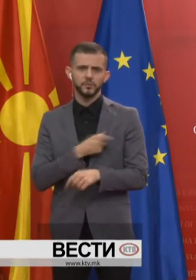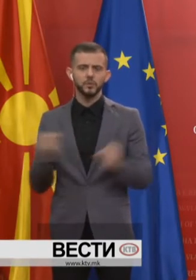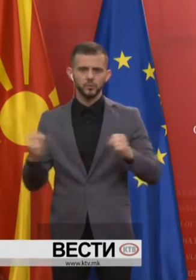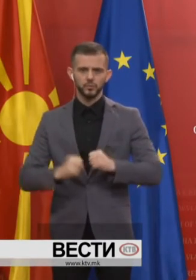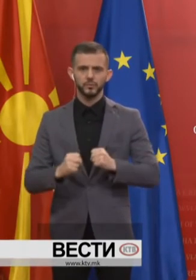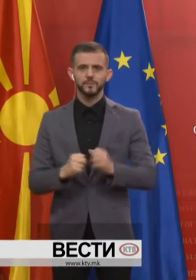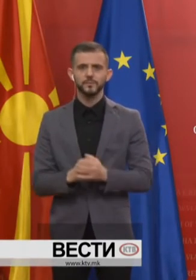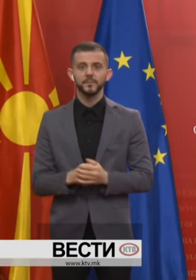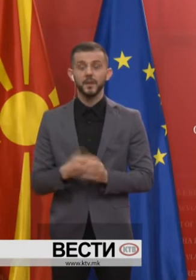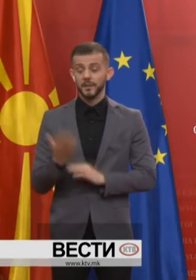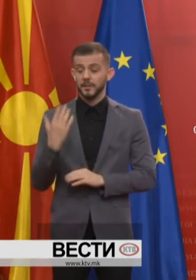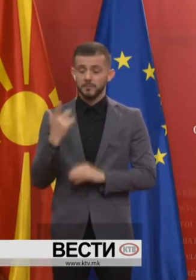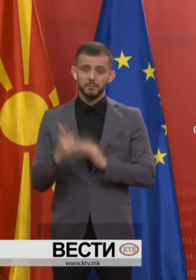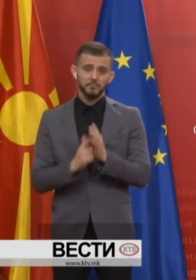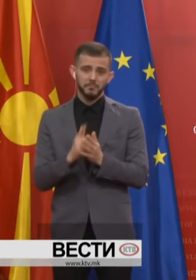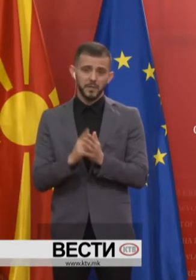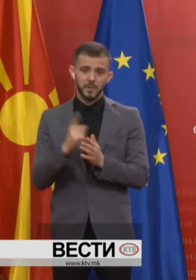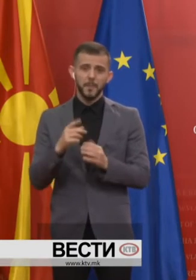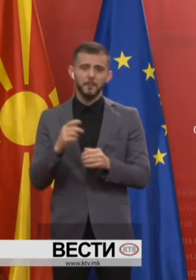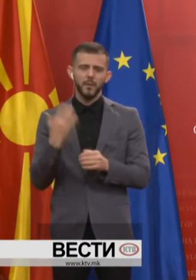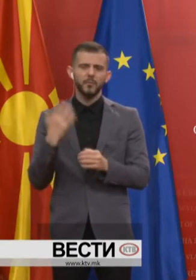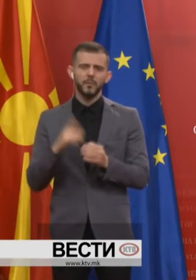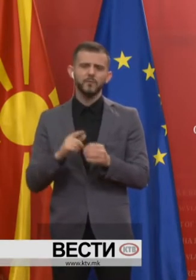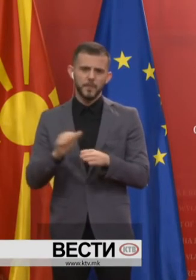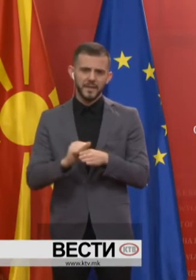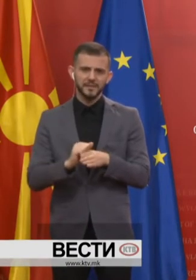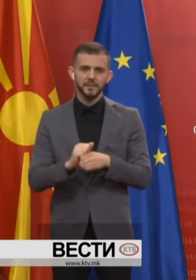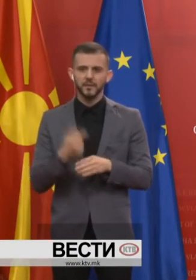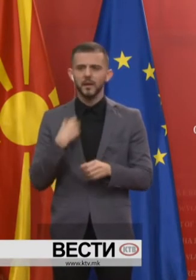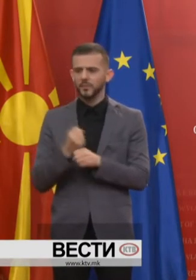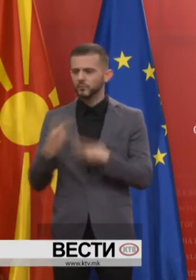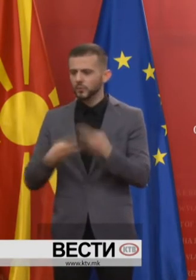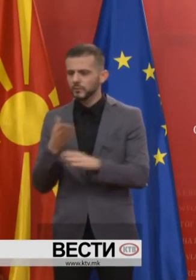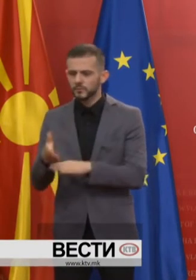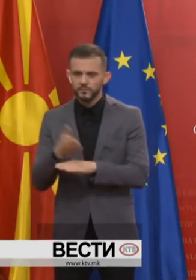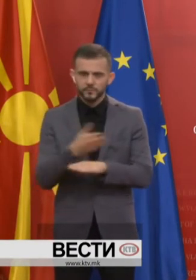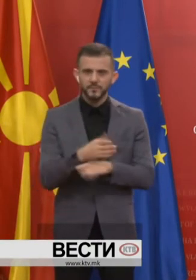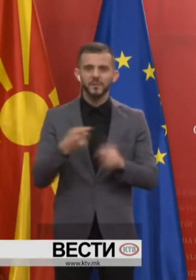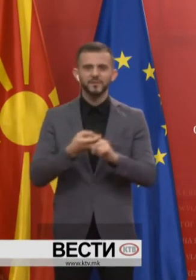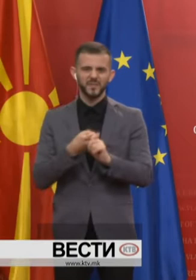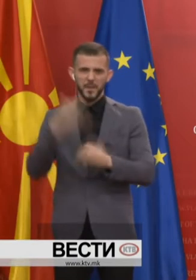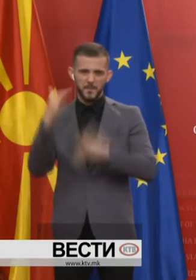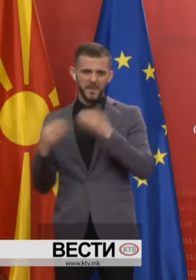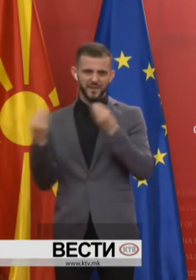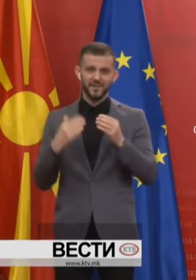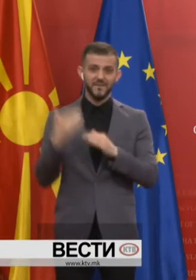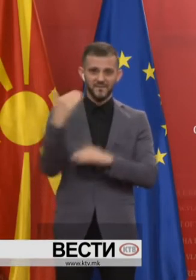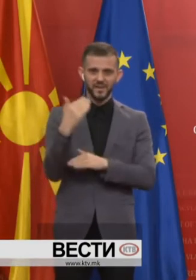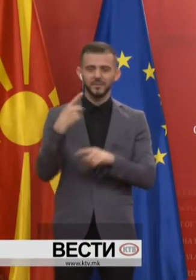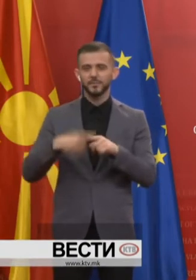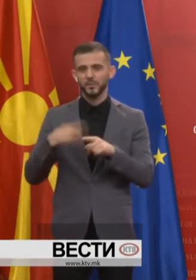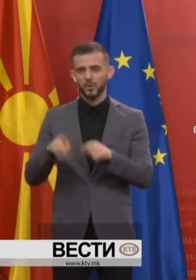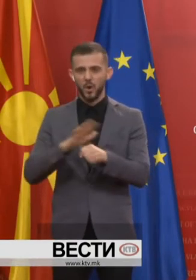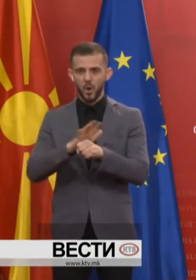Во изминатите месец дена, работејќи на контрола и спроведување на мерките и препораките на владата во насока на спречување